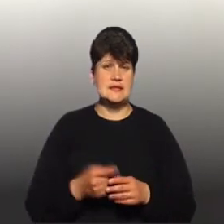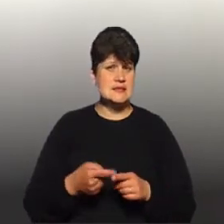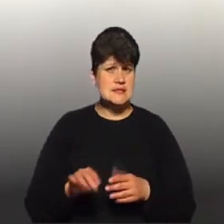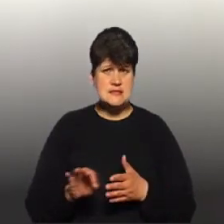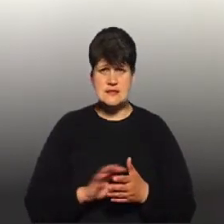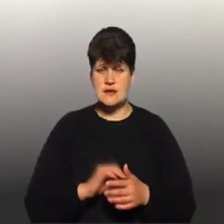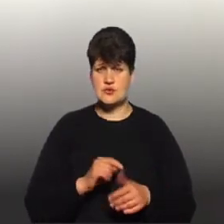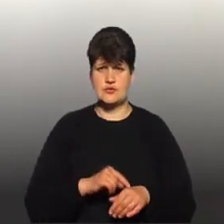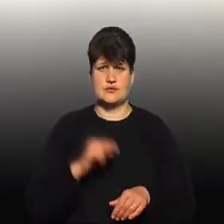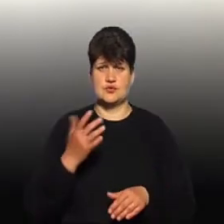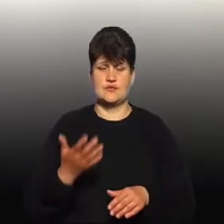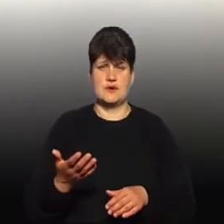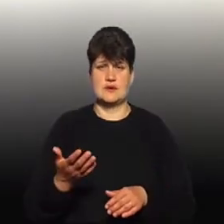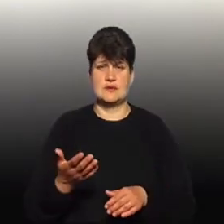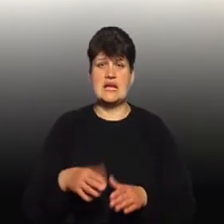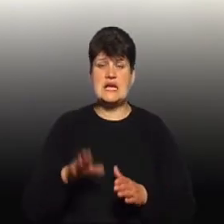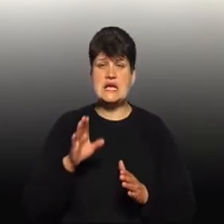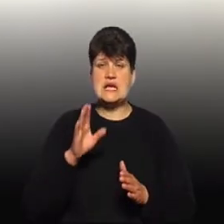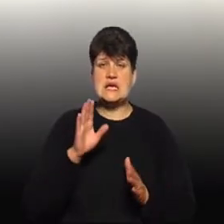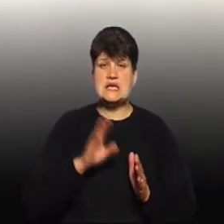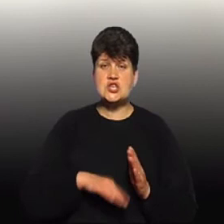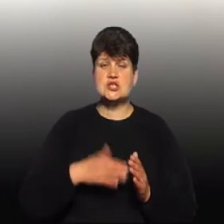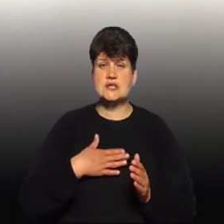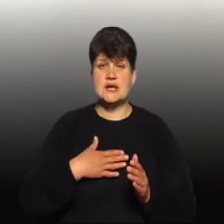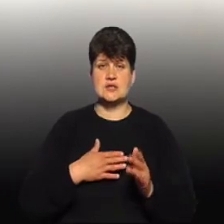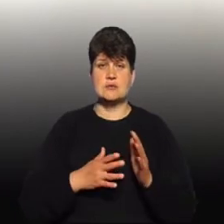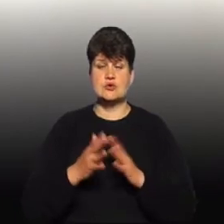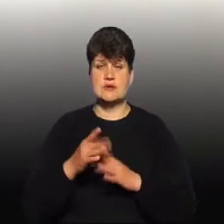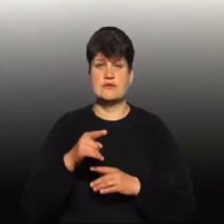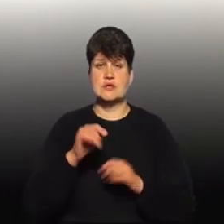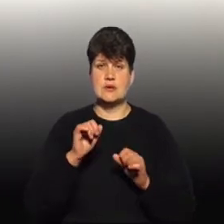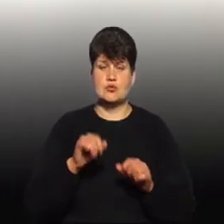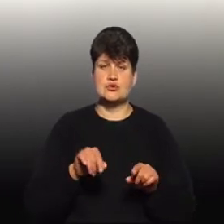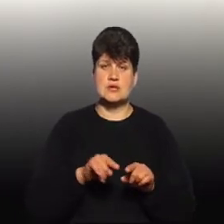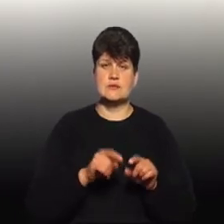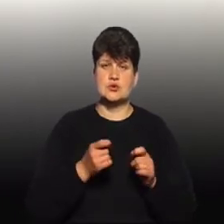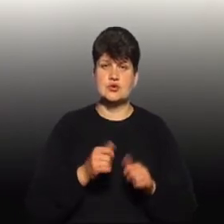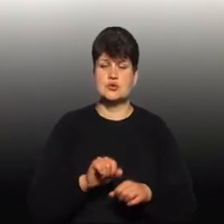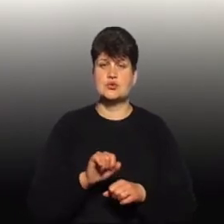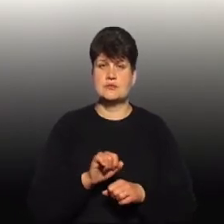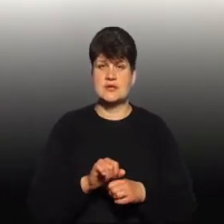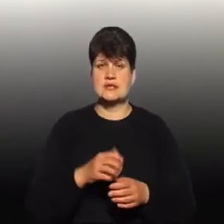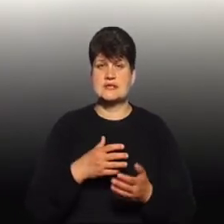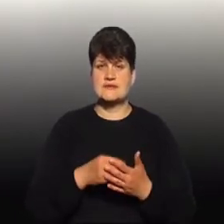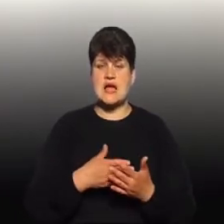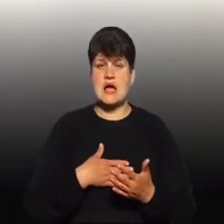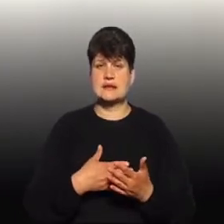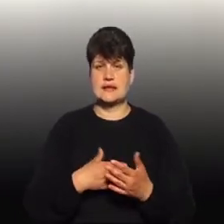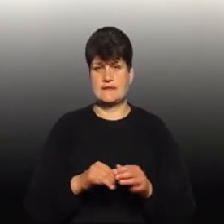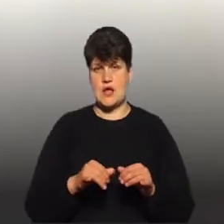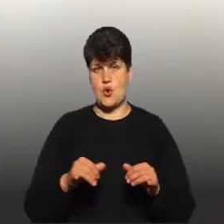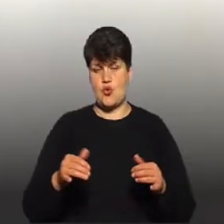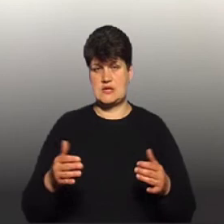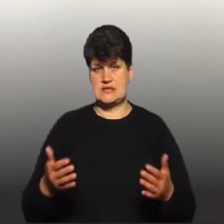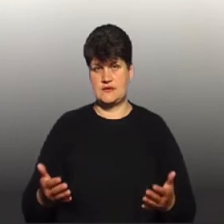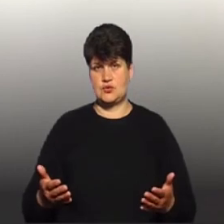Бачите, гірше нашим рослинкам, так? Вони можуть там трошки припиняти свій якийсь активний розвиток. От, а все живе,